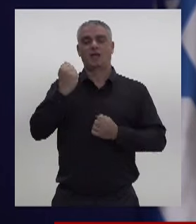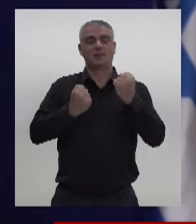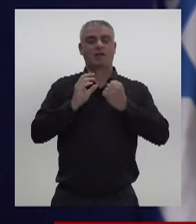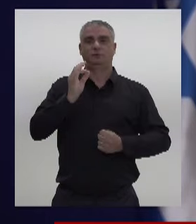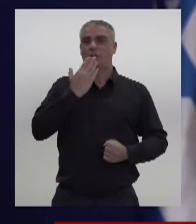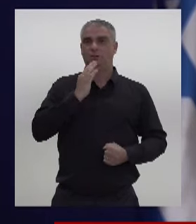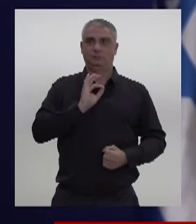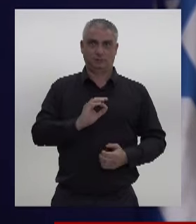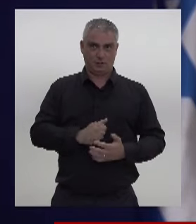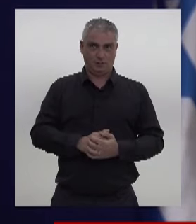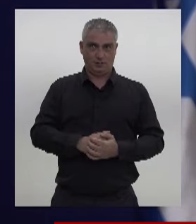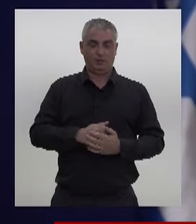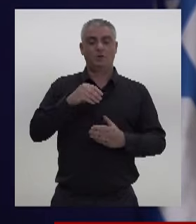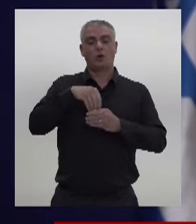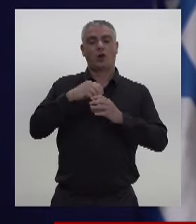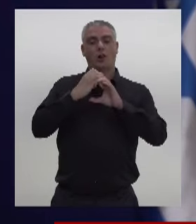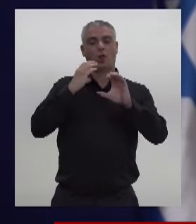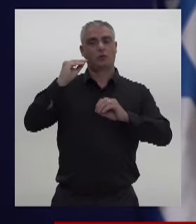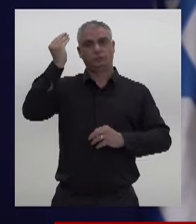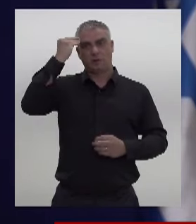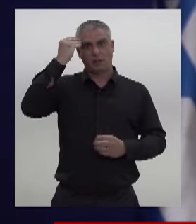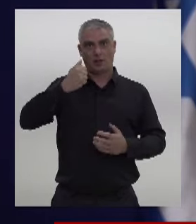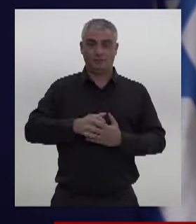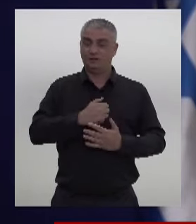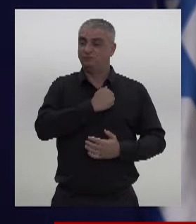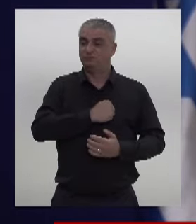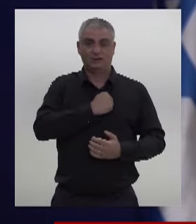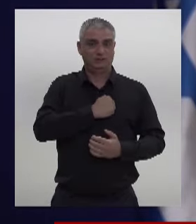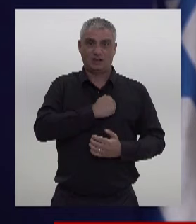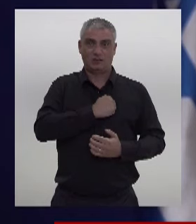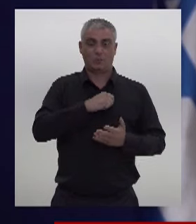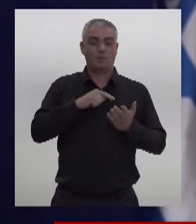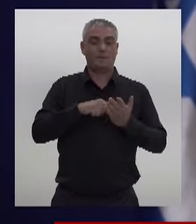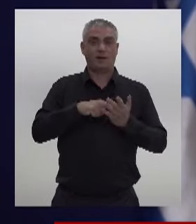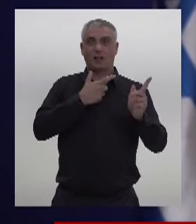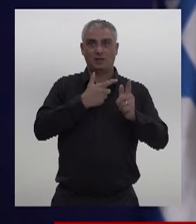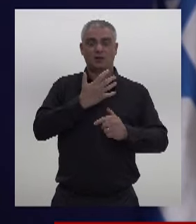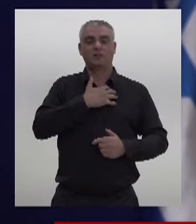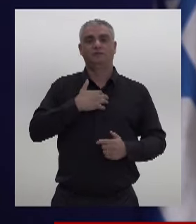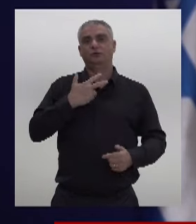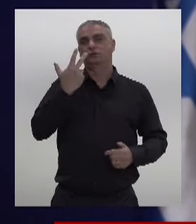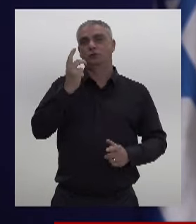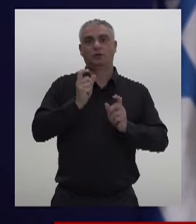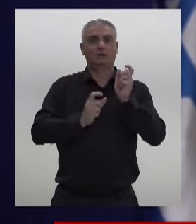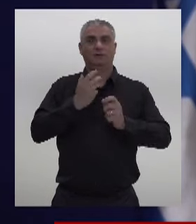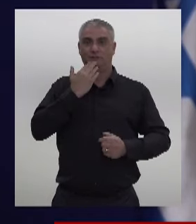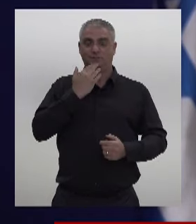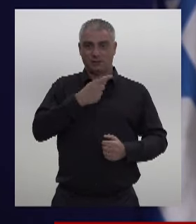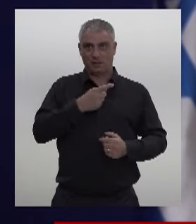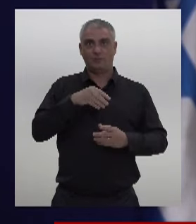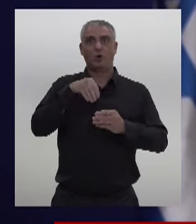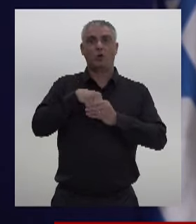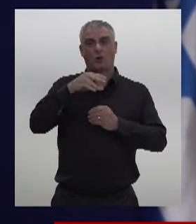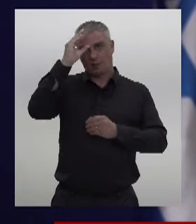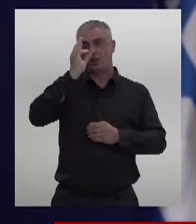ישראלים בהם אוטובוס של תלמידים לצערנו כתוצאה מהירי נפצעו שלושה אזרחים בהם גם